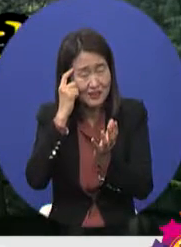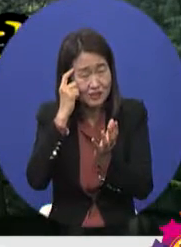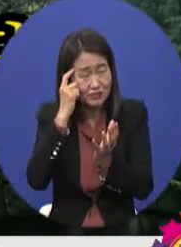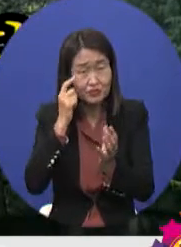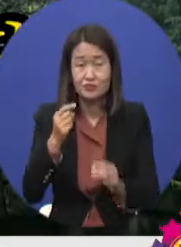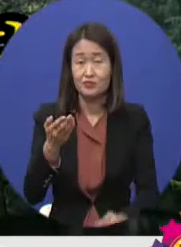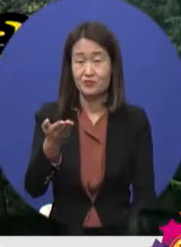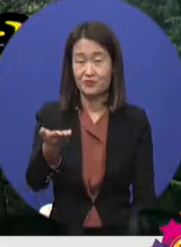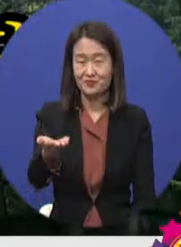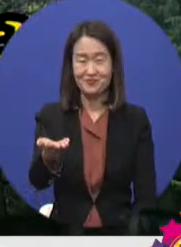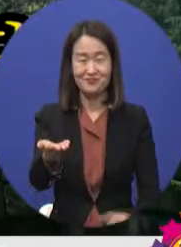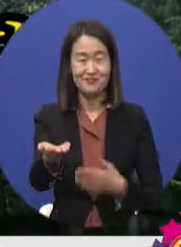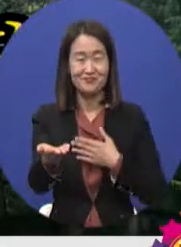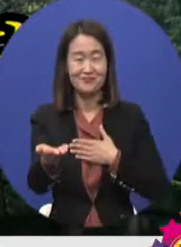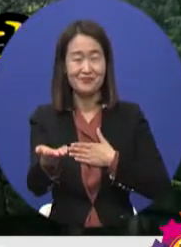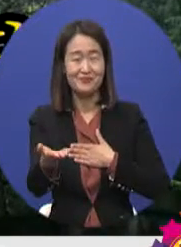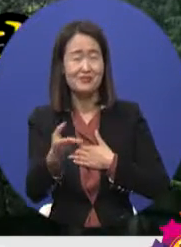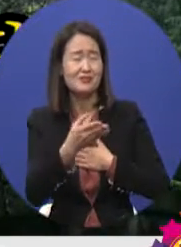우리